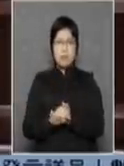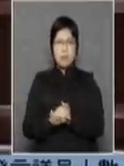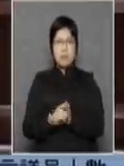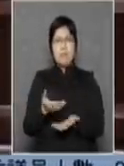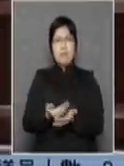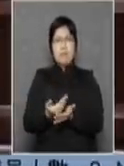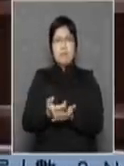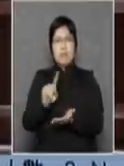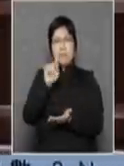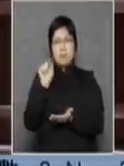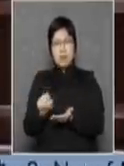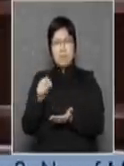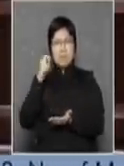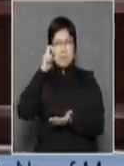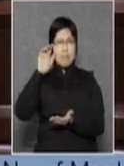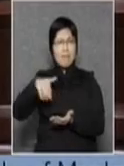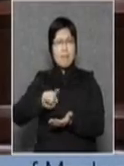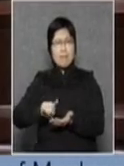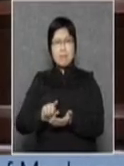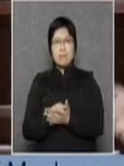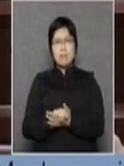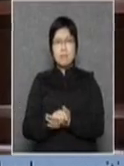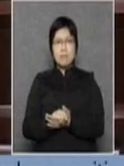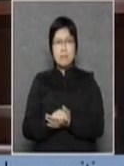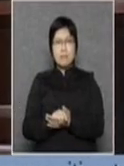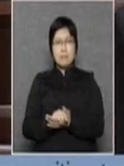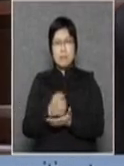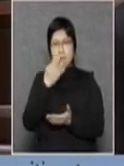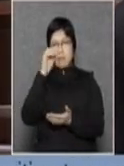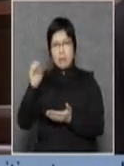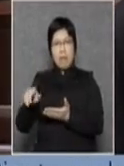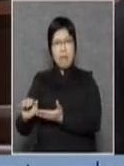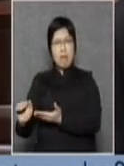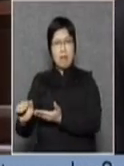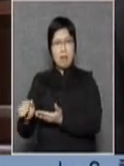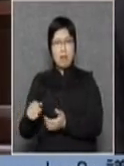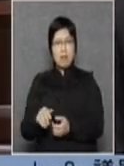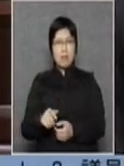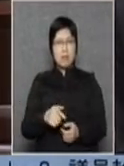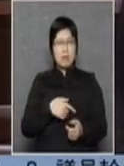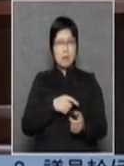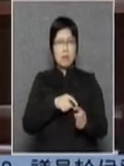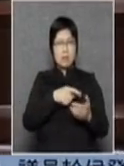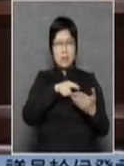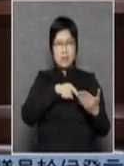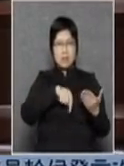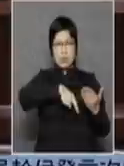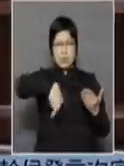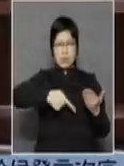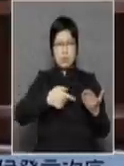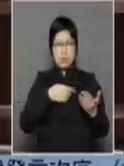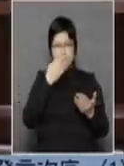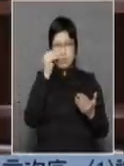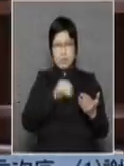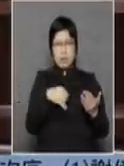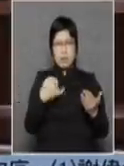呢？那個邏輯是怎樣呢？那你犧牲這些就得，犧牲勾地表的熟地就不得，